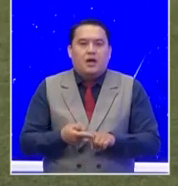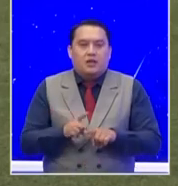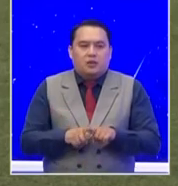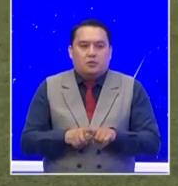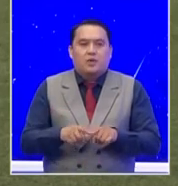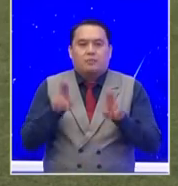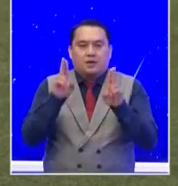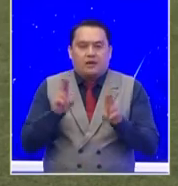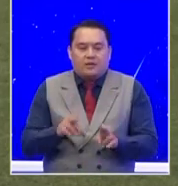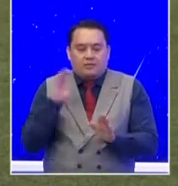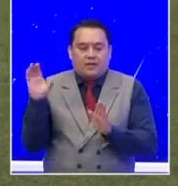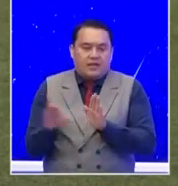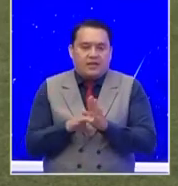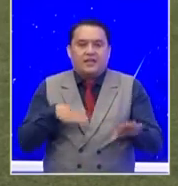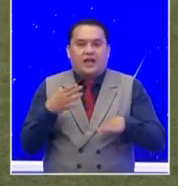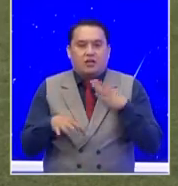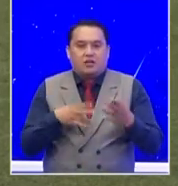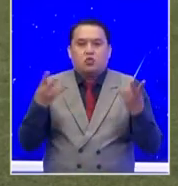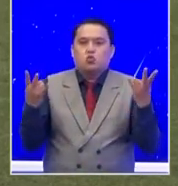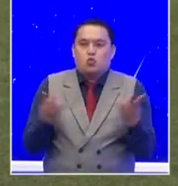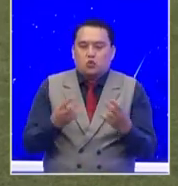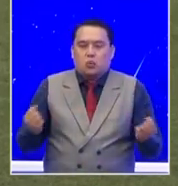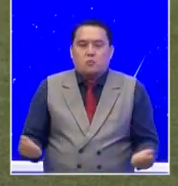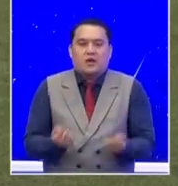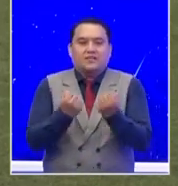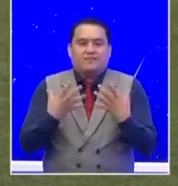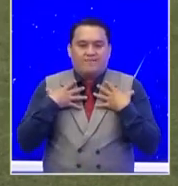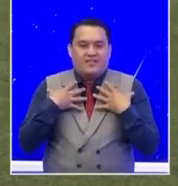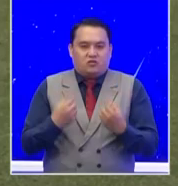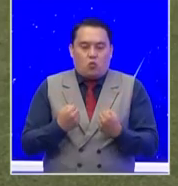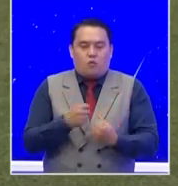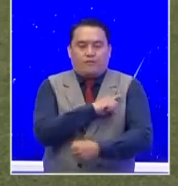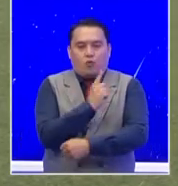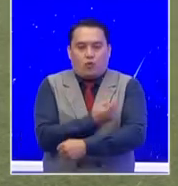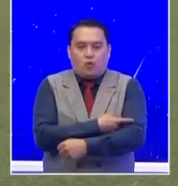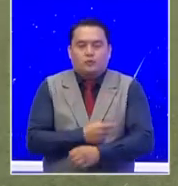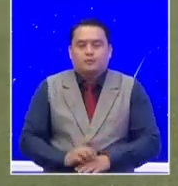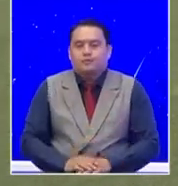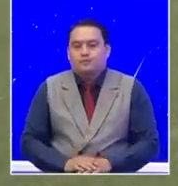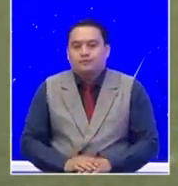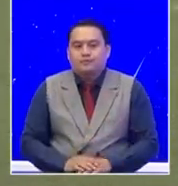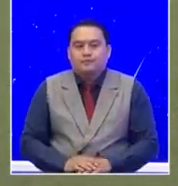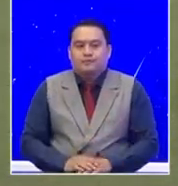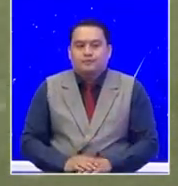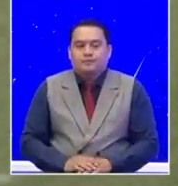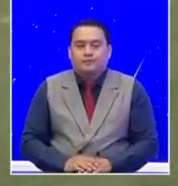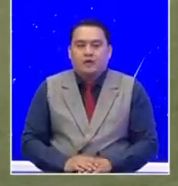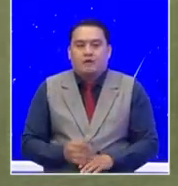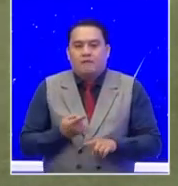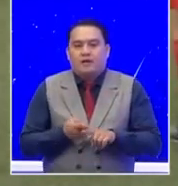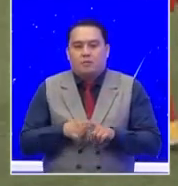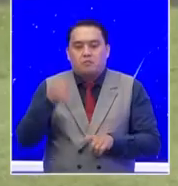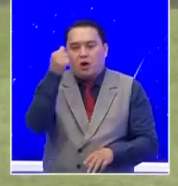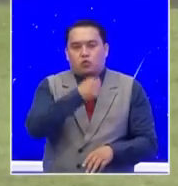исследуем ребята тренируются потому что им необходимо поддерживать физическую форму тимерлана манапова в этом году исполняется